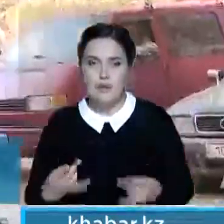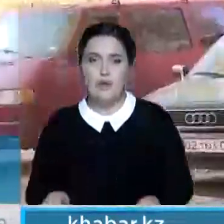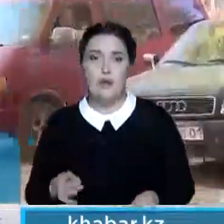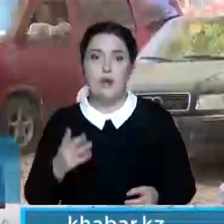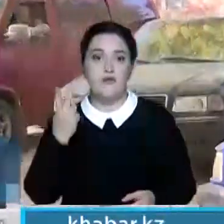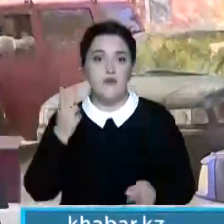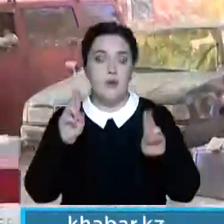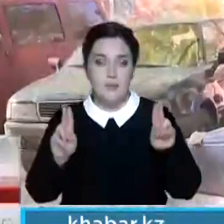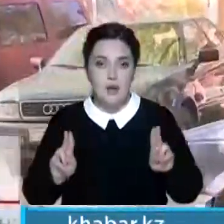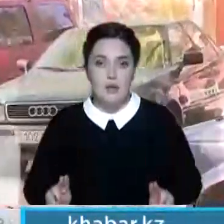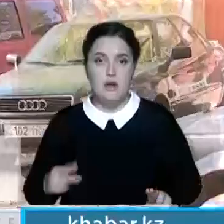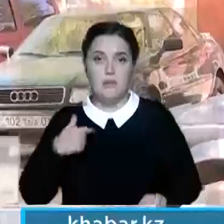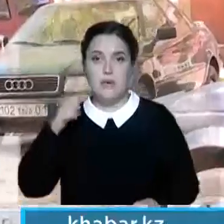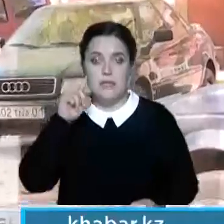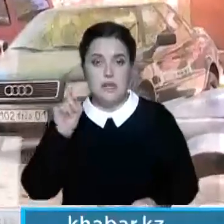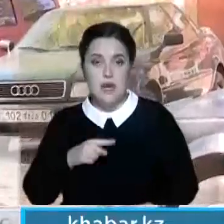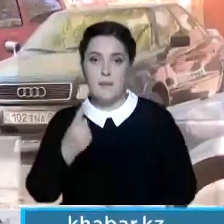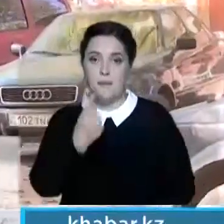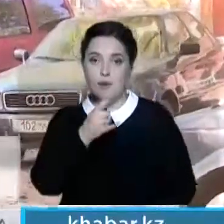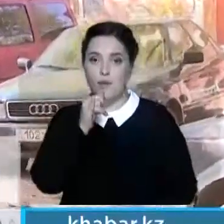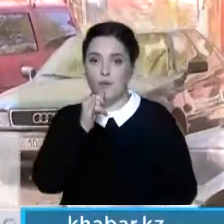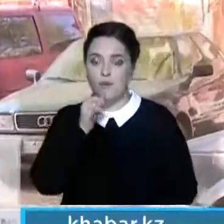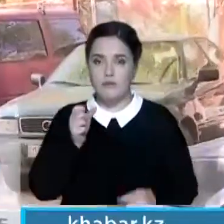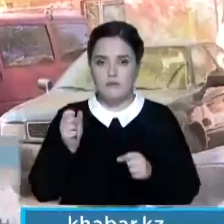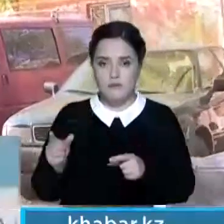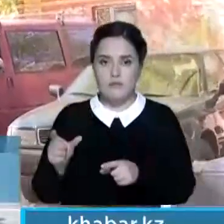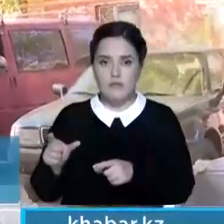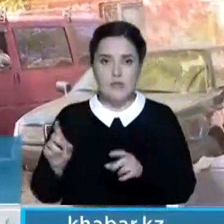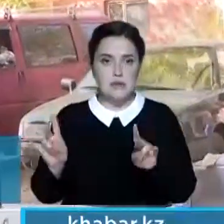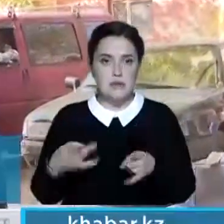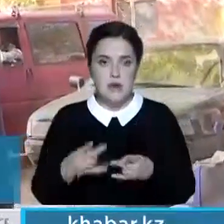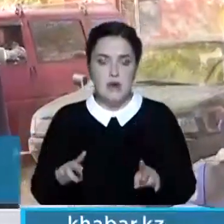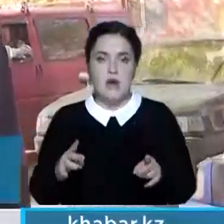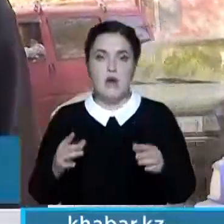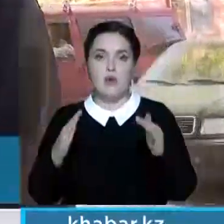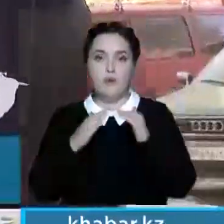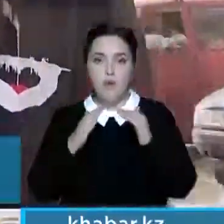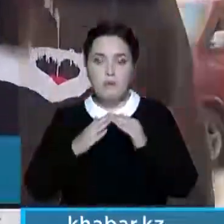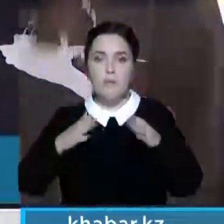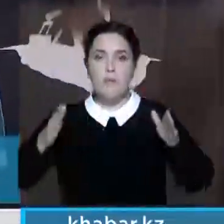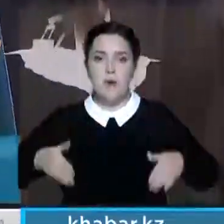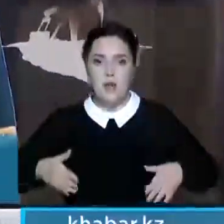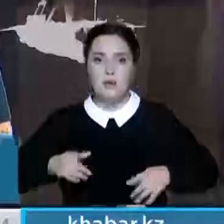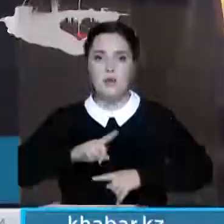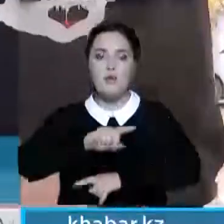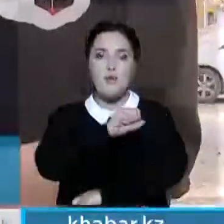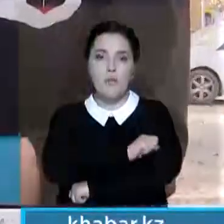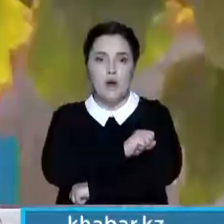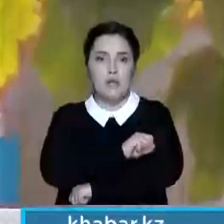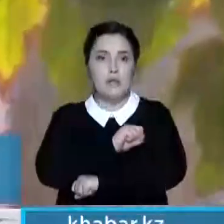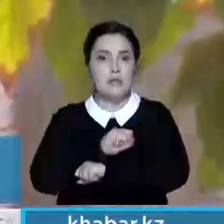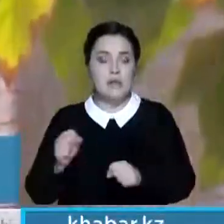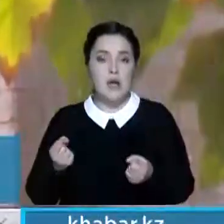уже правила, о которых мы сейчас знаем. Это первое, не бросать окурки в своих дворах, домах, подъездах. На балконах. На